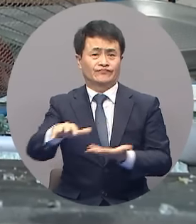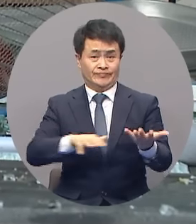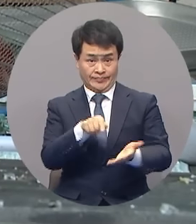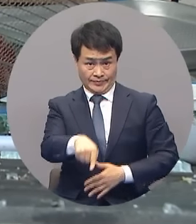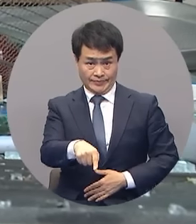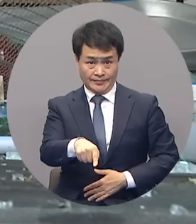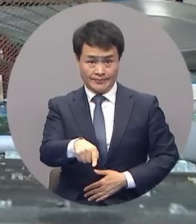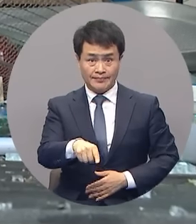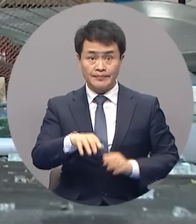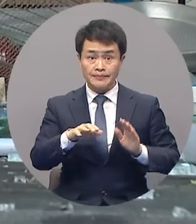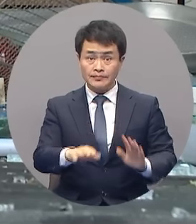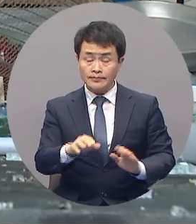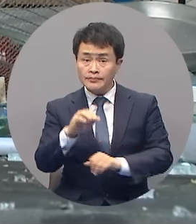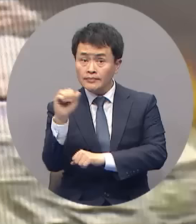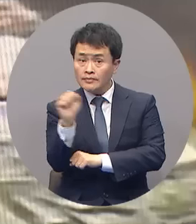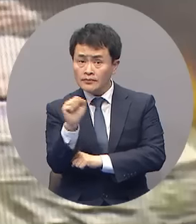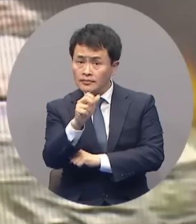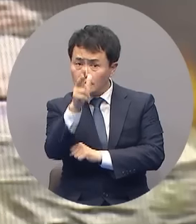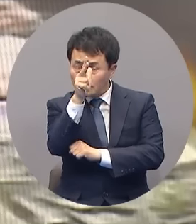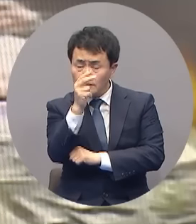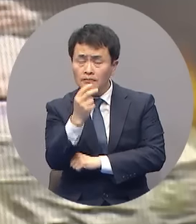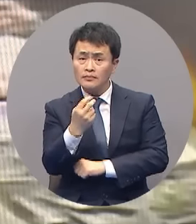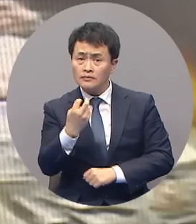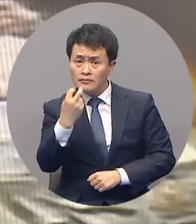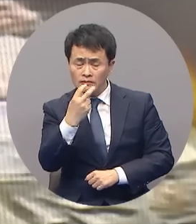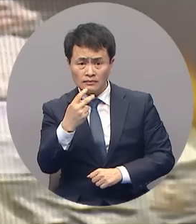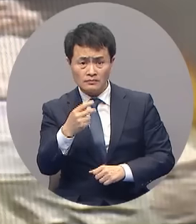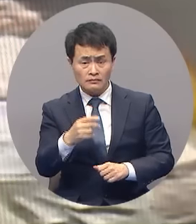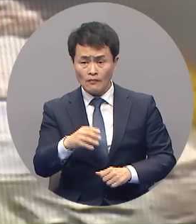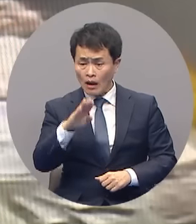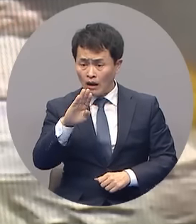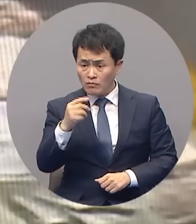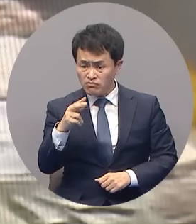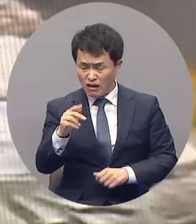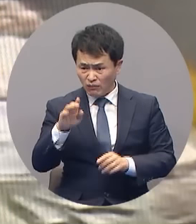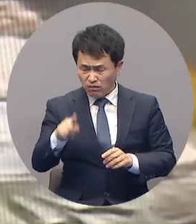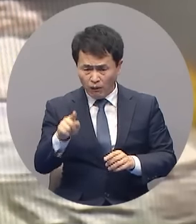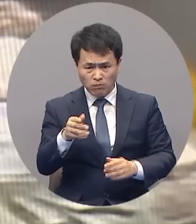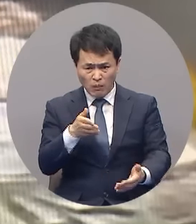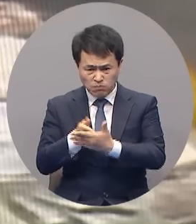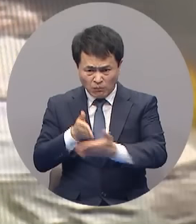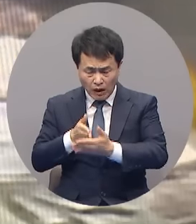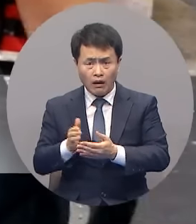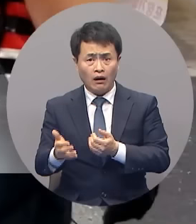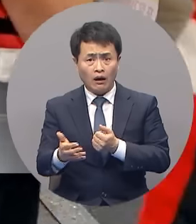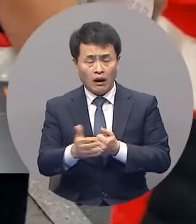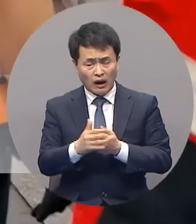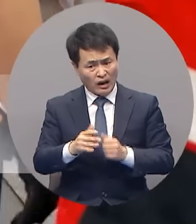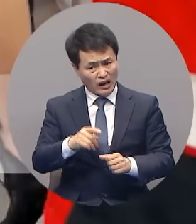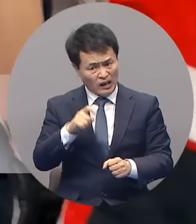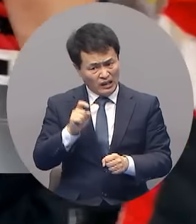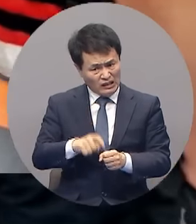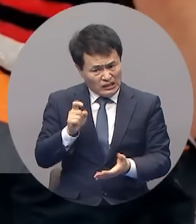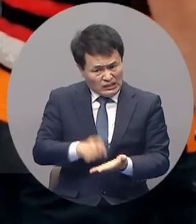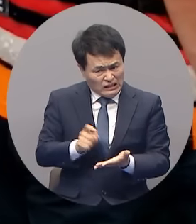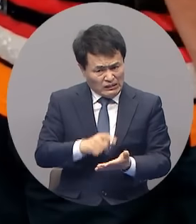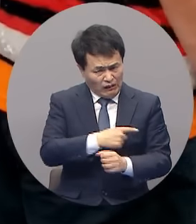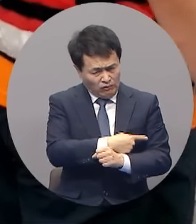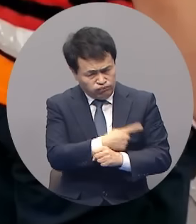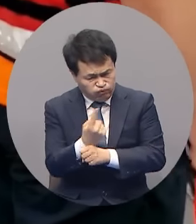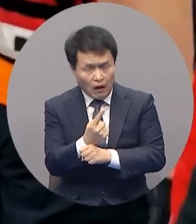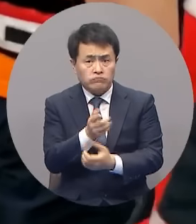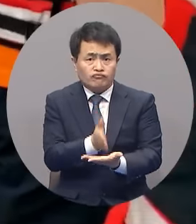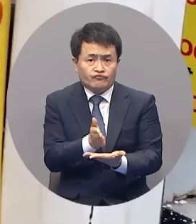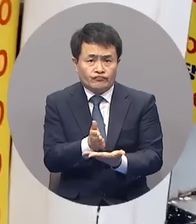됐습니다. 운전자는 경찰 조사에서 브레이크를 밟았지만 말을 듣지 않았다며 급발진을 주장한 것으로